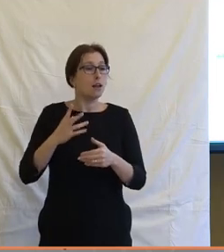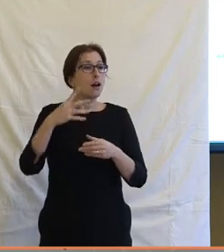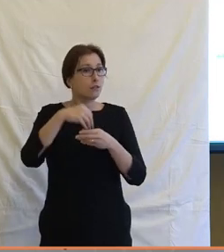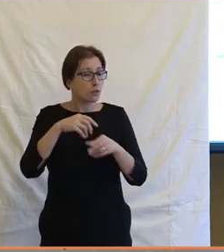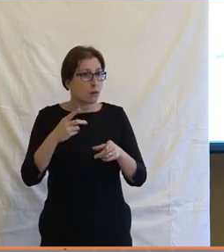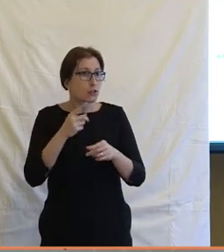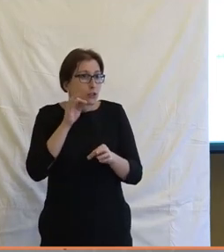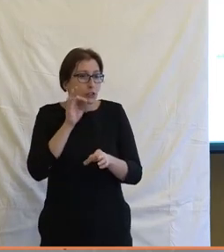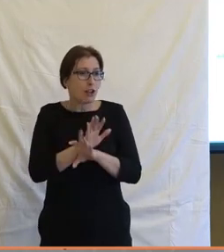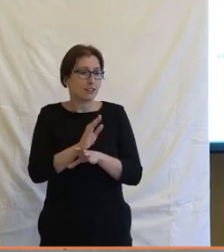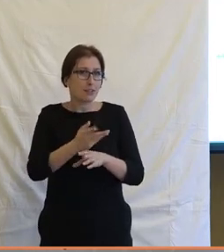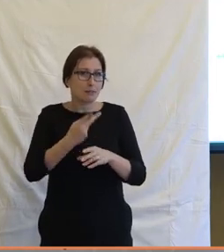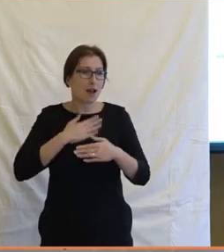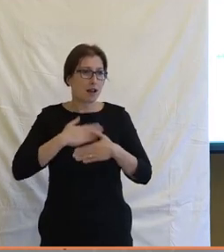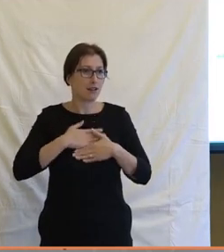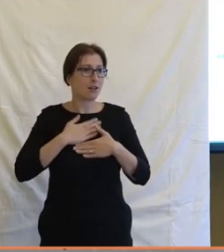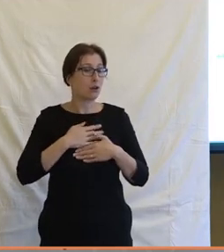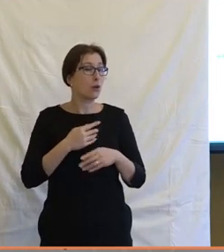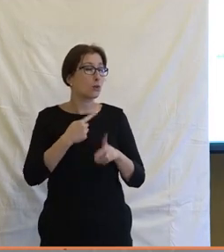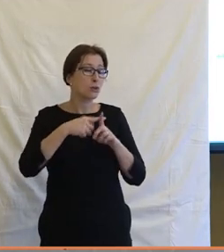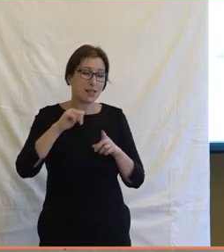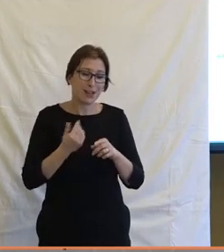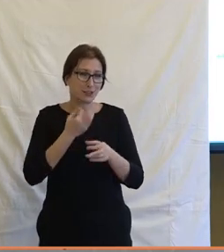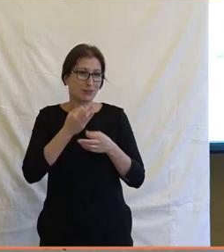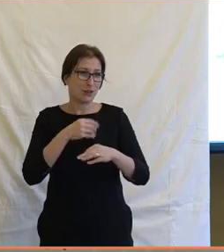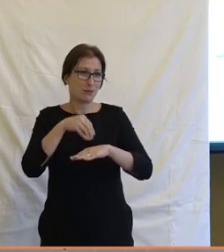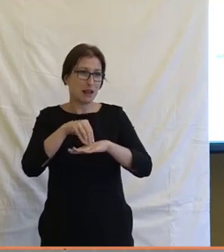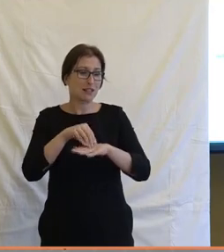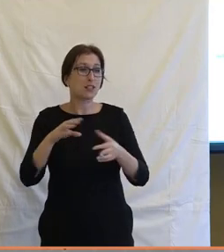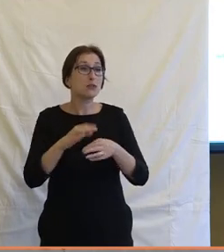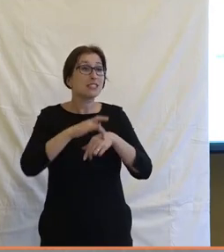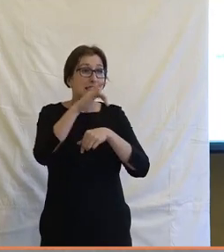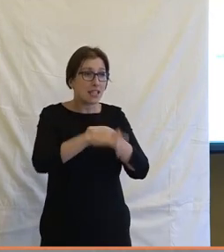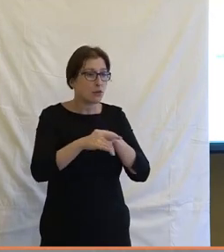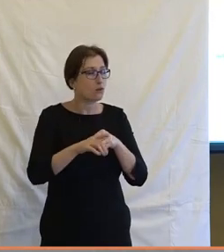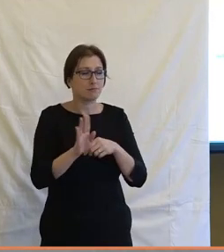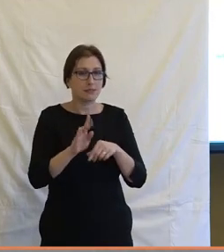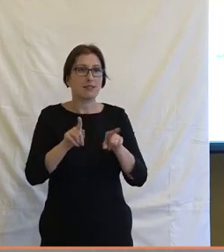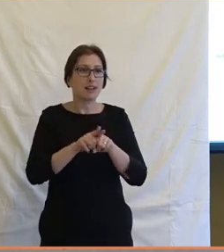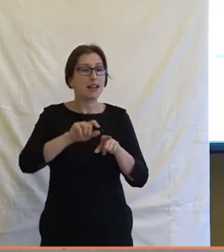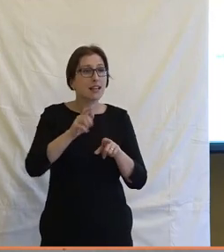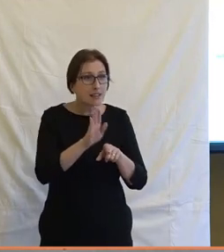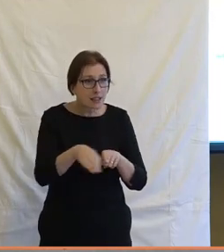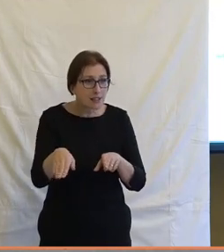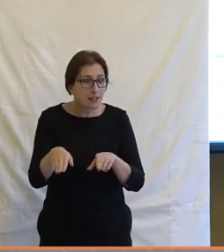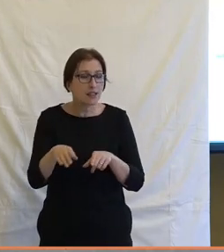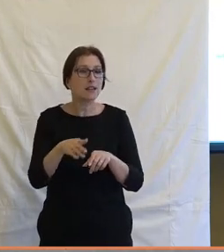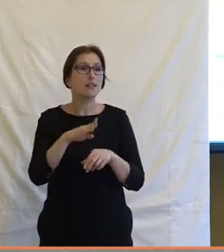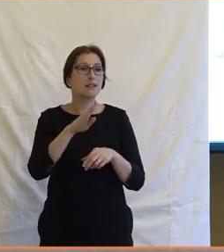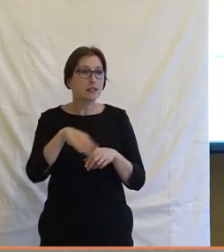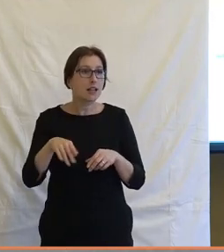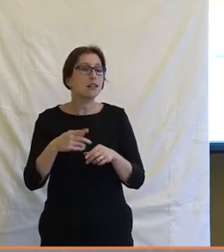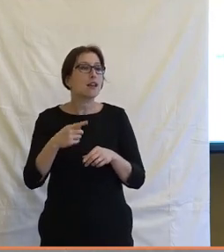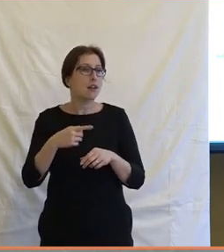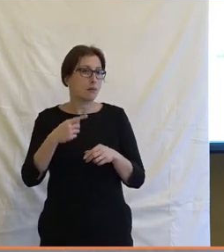jsou opravdu šťastní, se do toho dostávají. A já, pardon, ještě řeknu jednu věc, není to jen pro seniory, ale dělám hodně s dětma, které jsou po